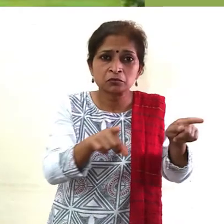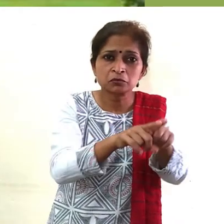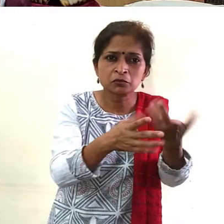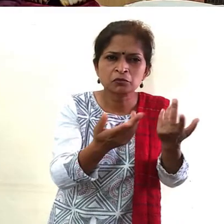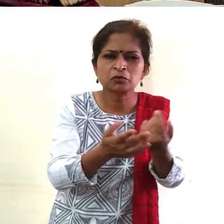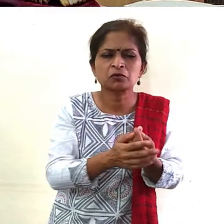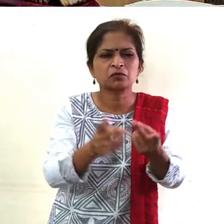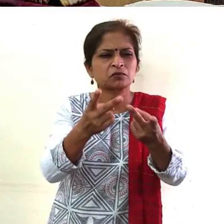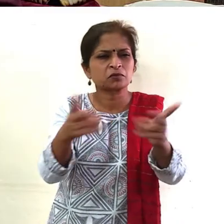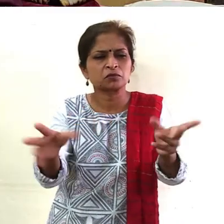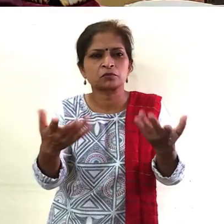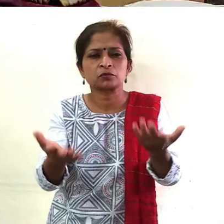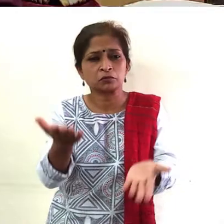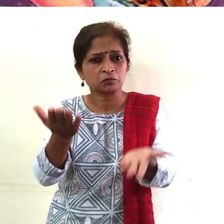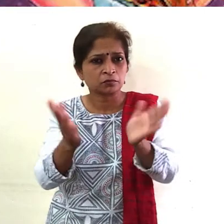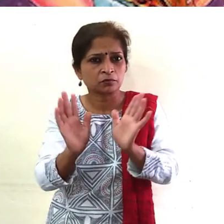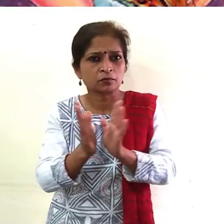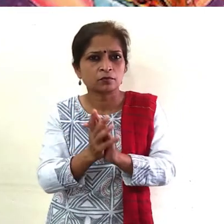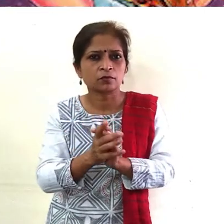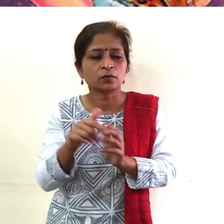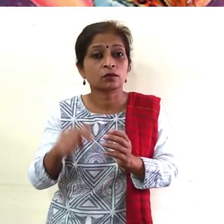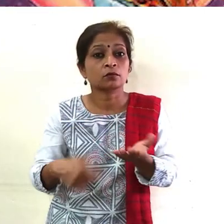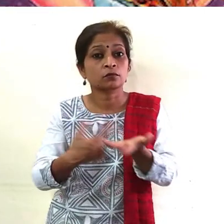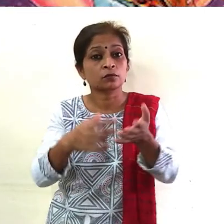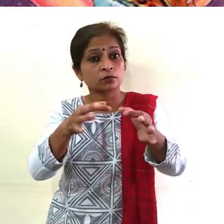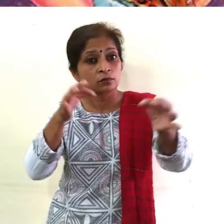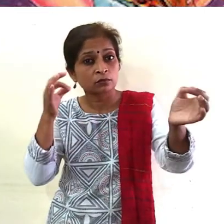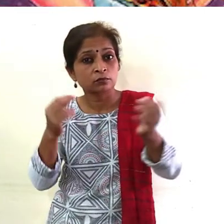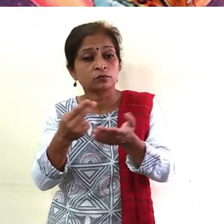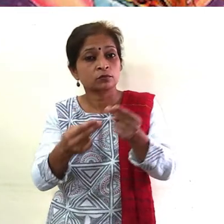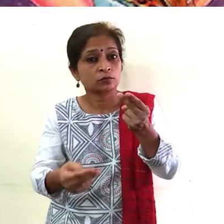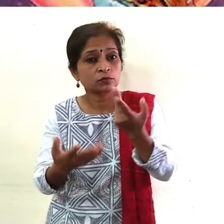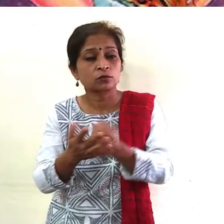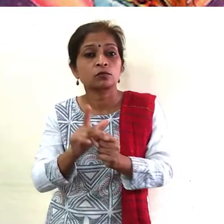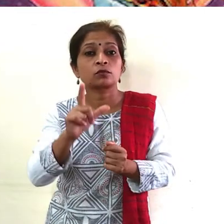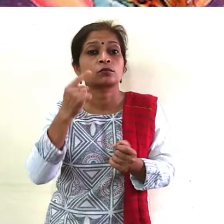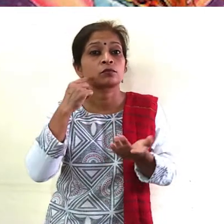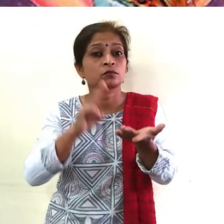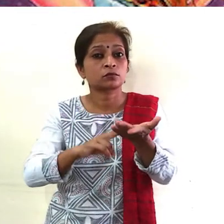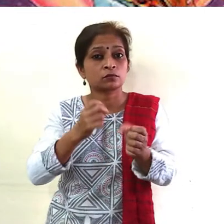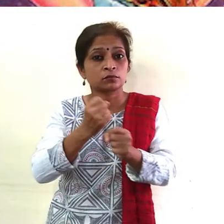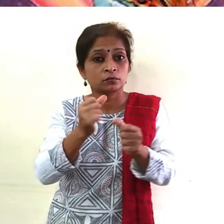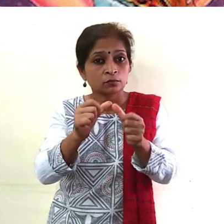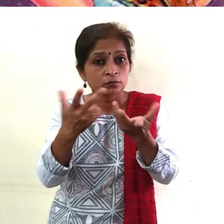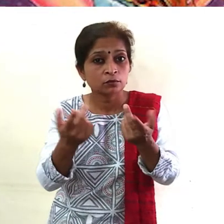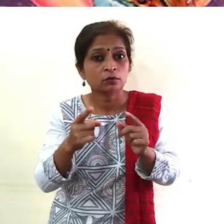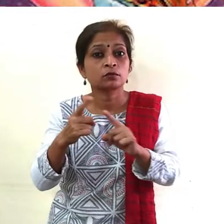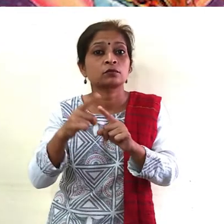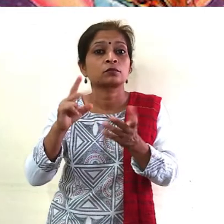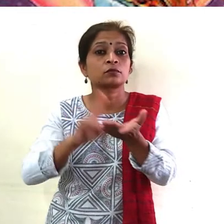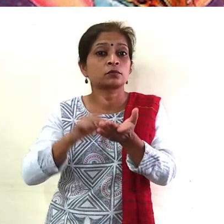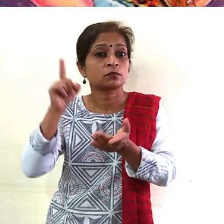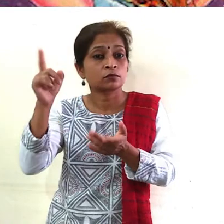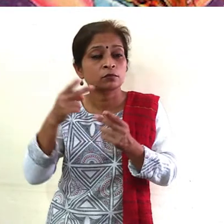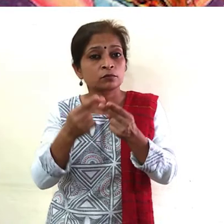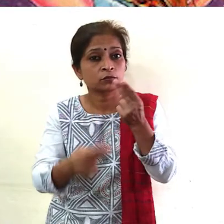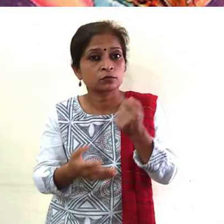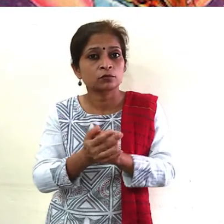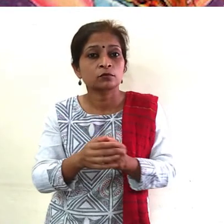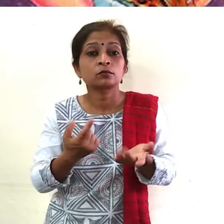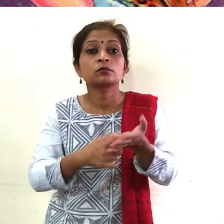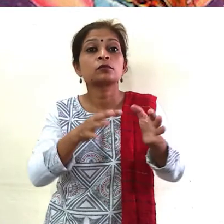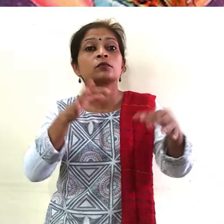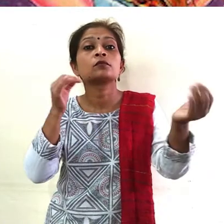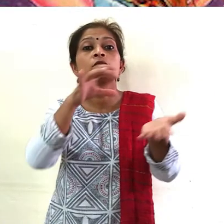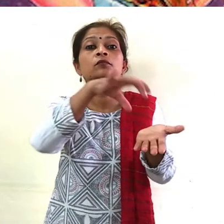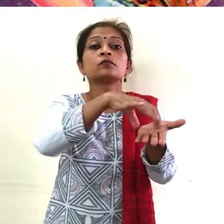या किसी भी चीज से उसकी तुलना करें। ये तो राम जी की कहानी हुई। इधर लिंगा की कहानी हुई तमिलनाडु की, और राम जी हुए किधर